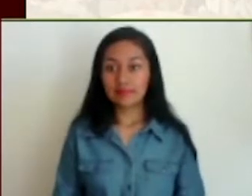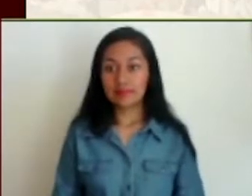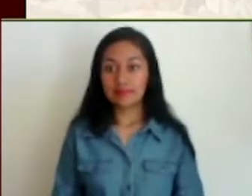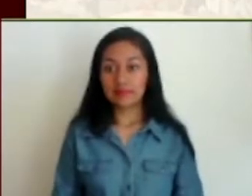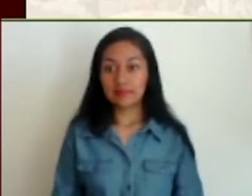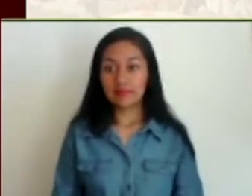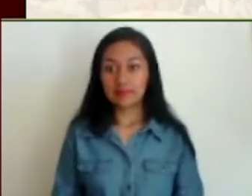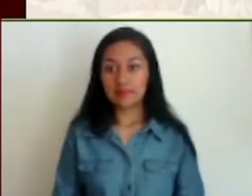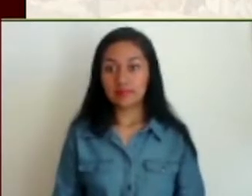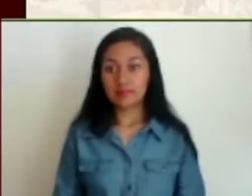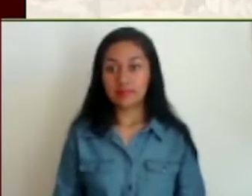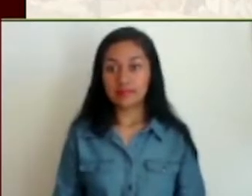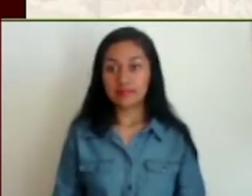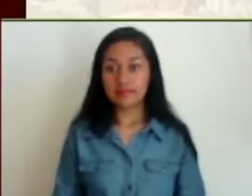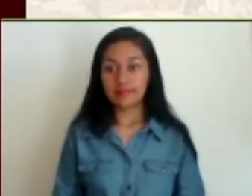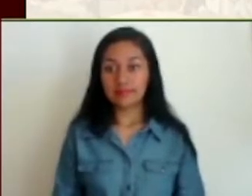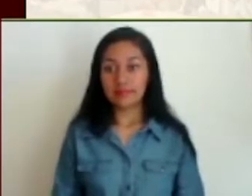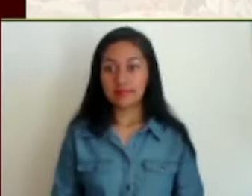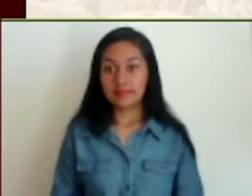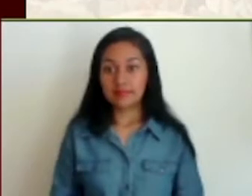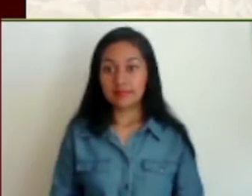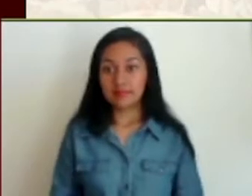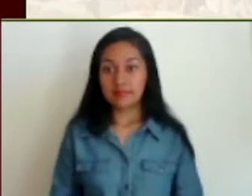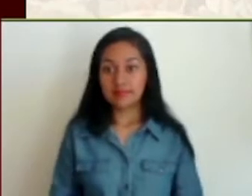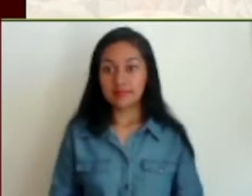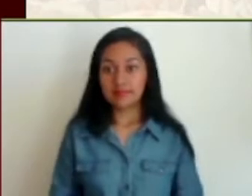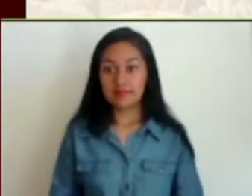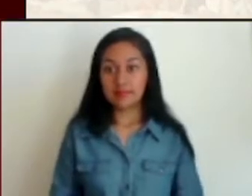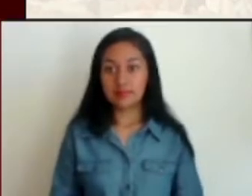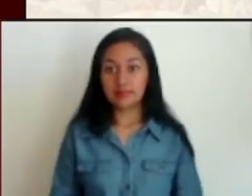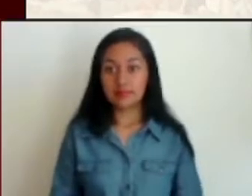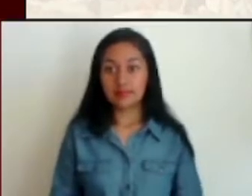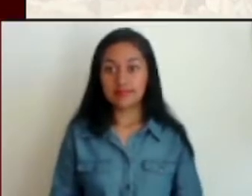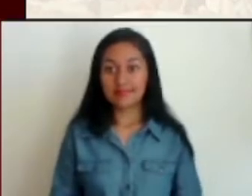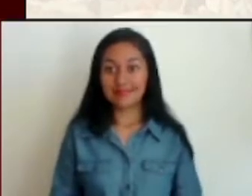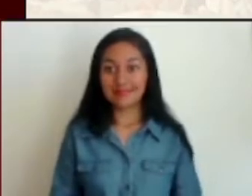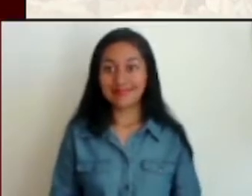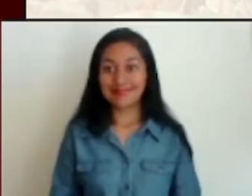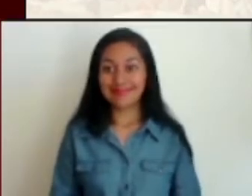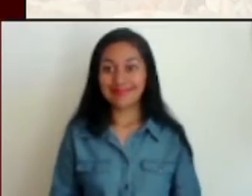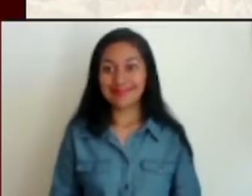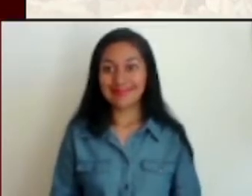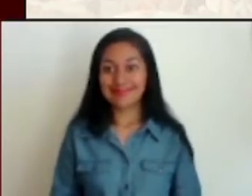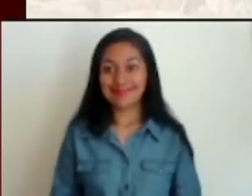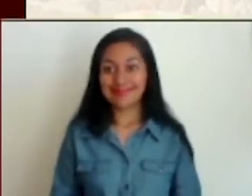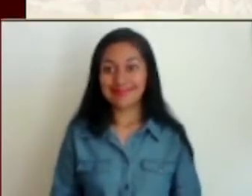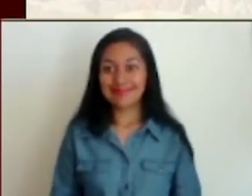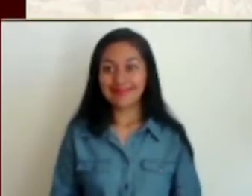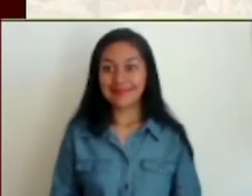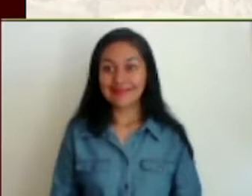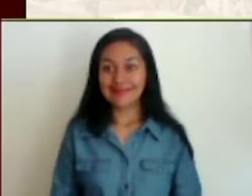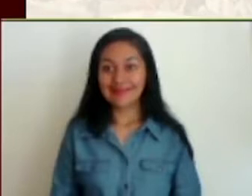della mortalità sconfisseranno l'autorevole erroneo parere, probabilmente però influenzato dal desiderio